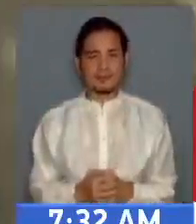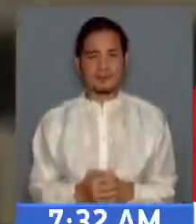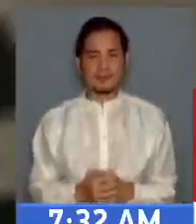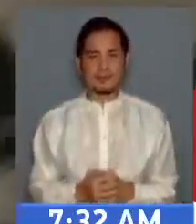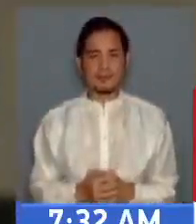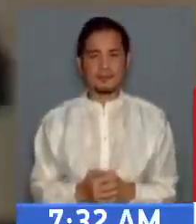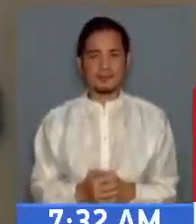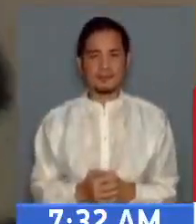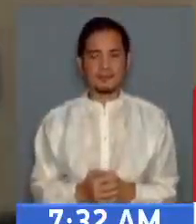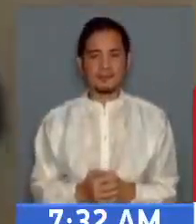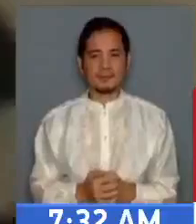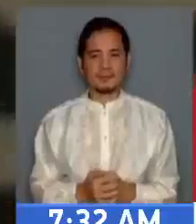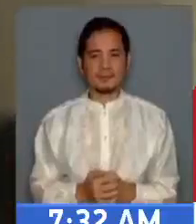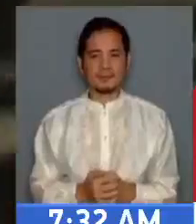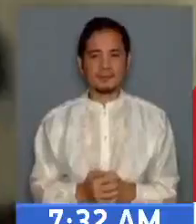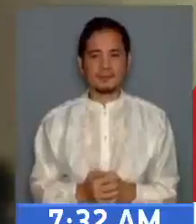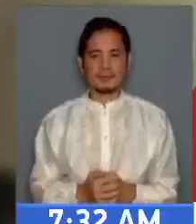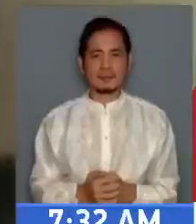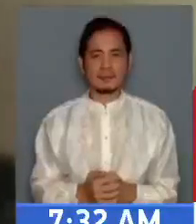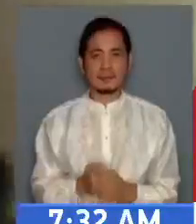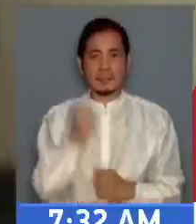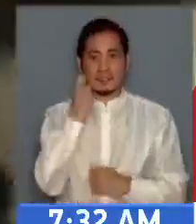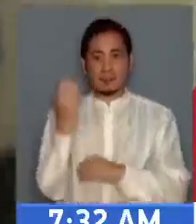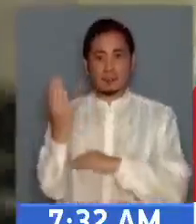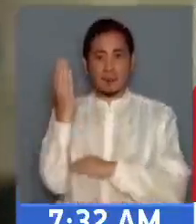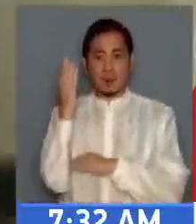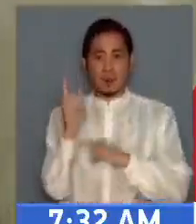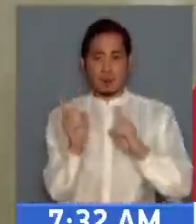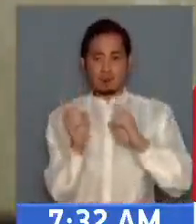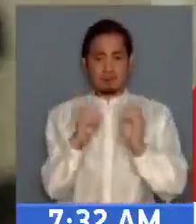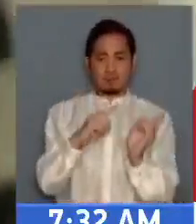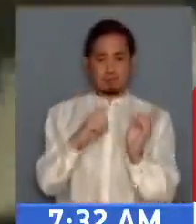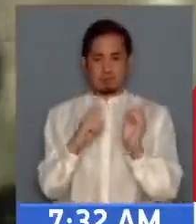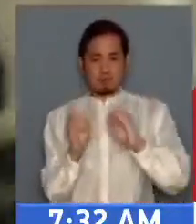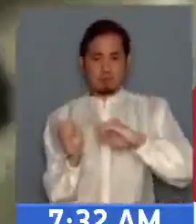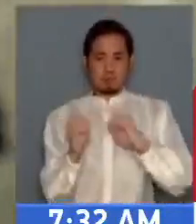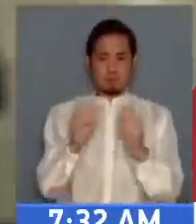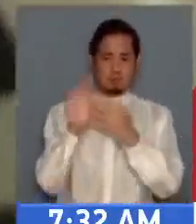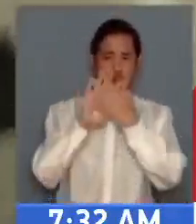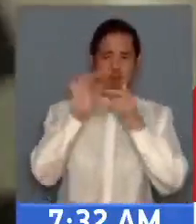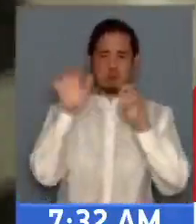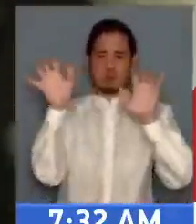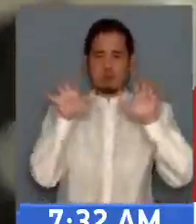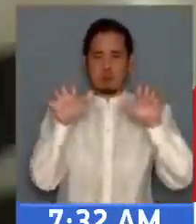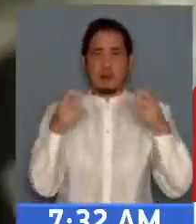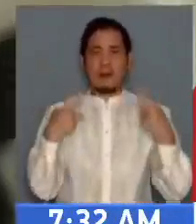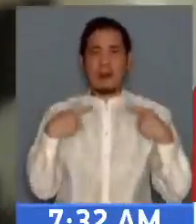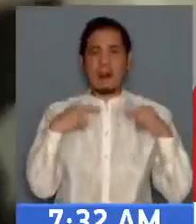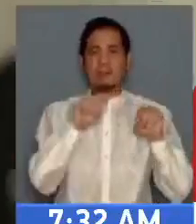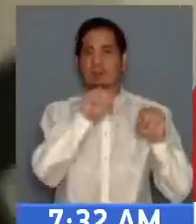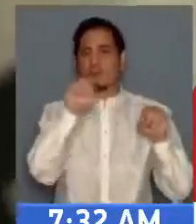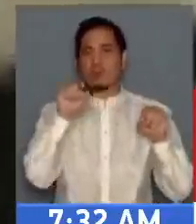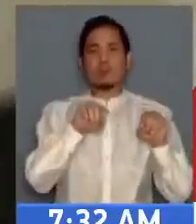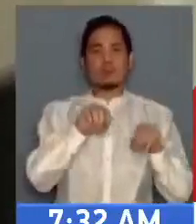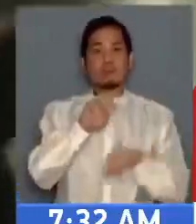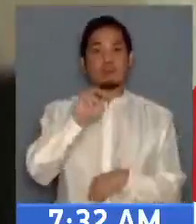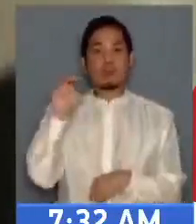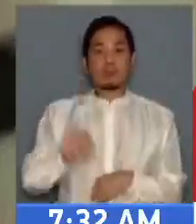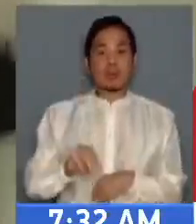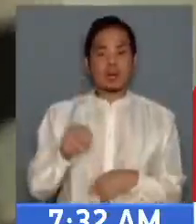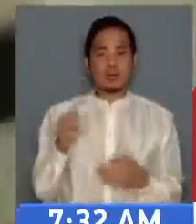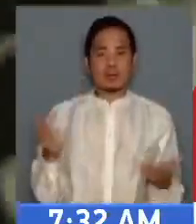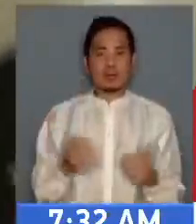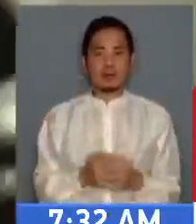Mula pa kanina madaling araw, nararanasan na ang panakanakang pag-ulan dito sa Maynila. Kung minsan, bumubuhos ang ulan kasabay ng malakas